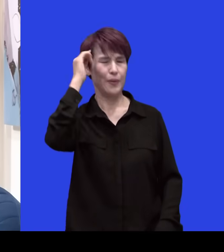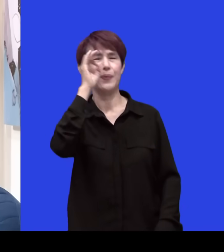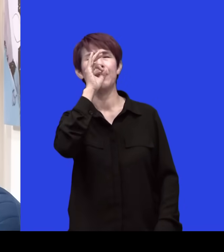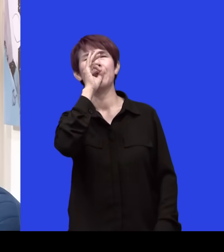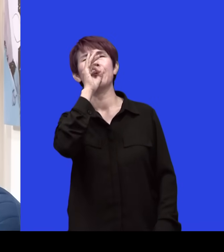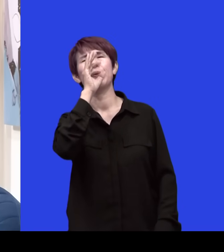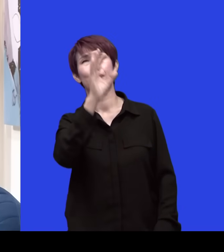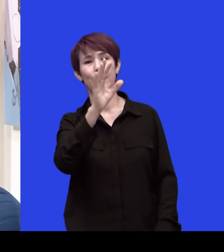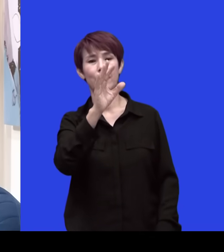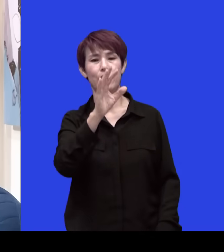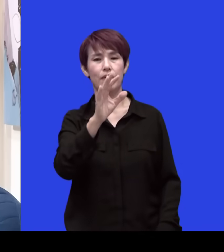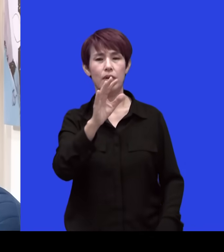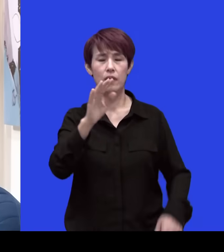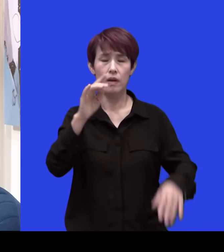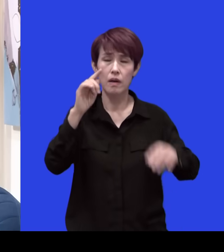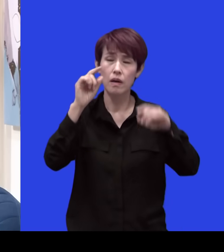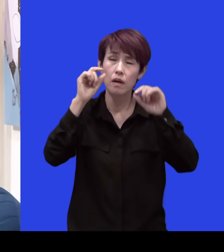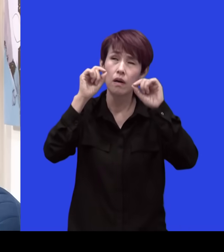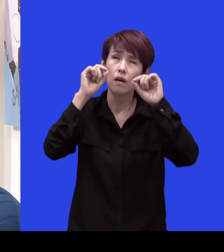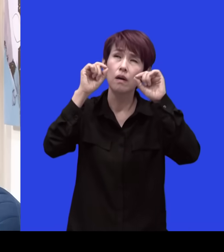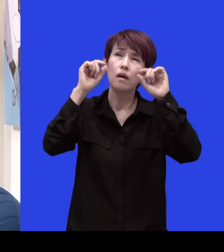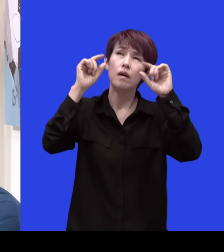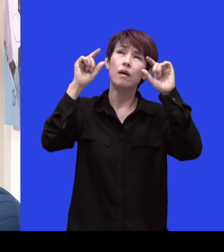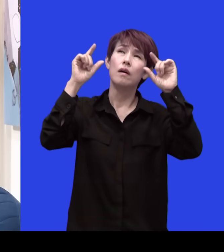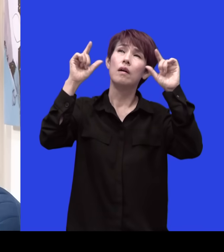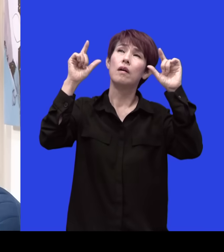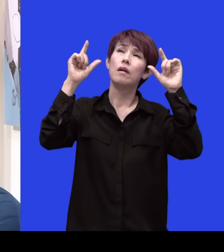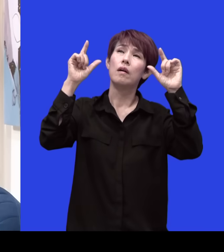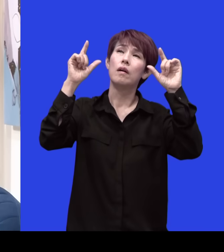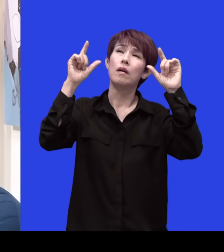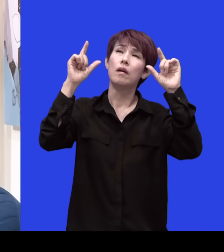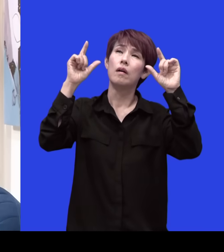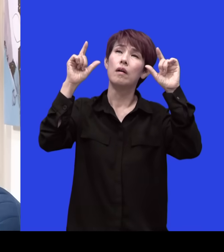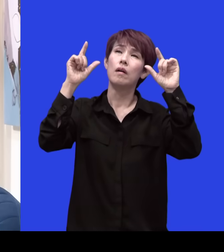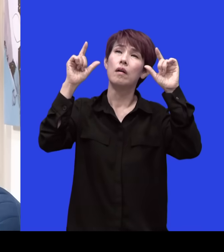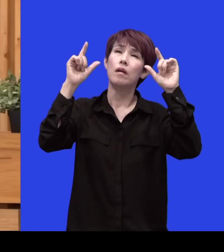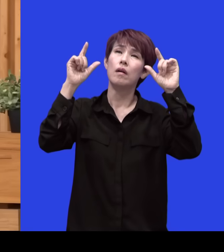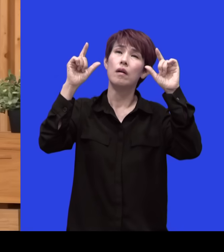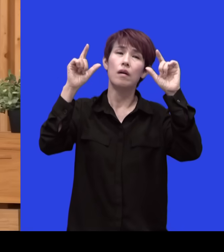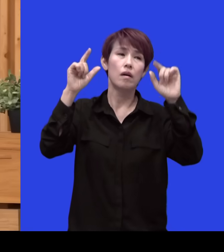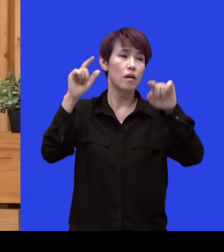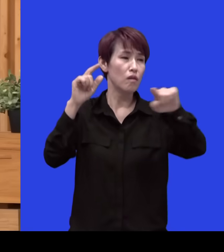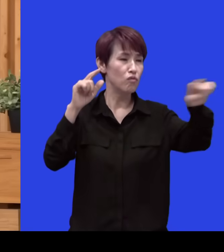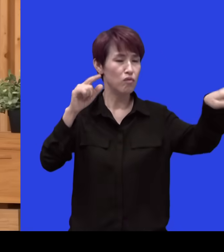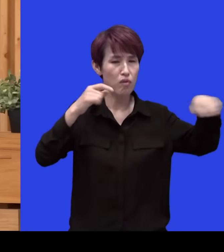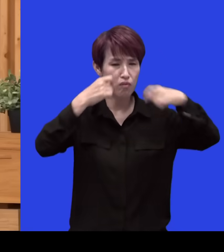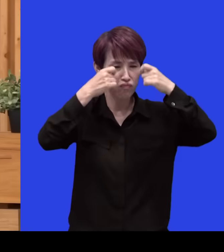그런데 딱 정신이 들어오니까 애들 우는 소리가 들리고.